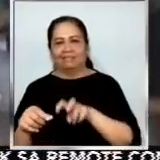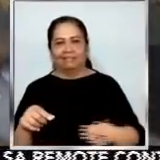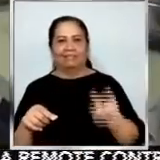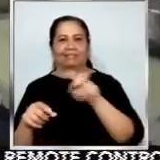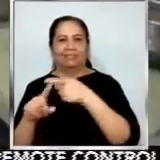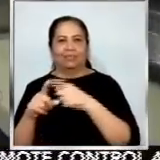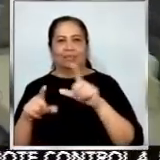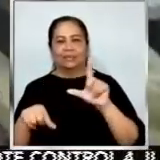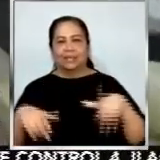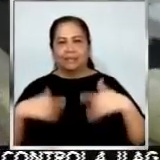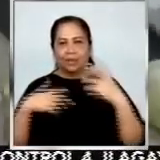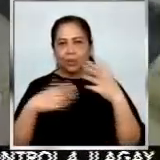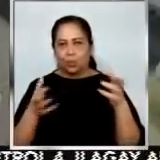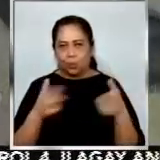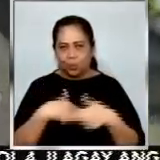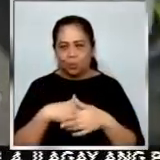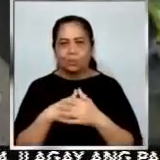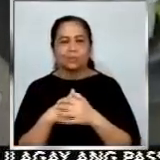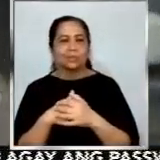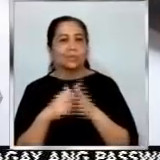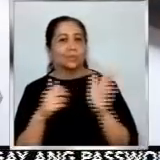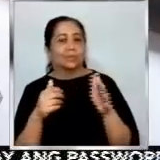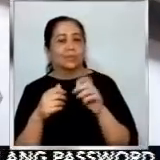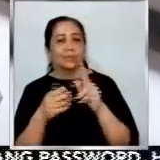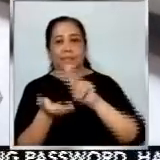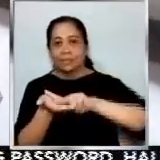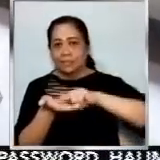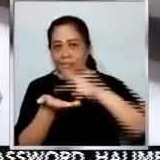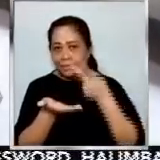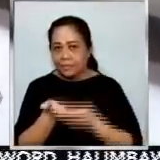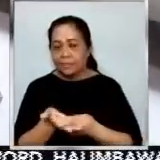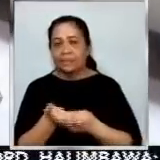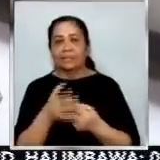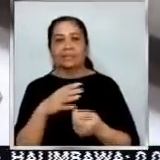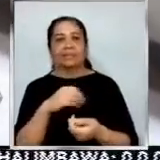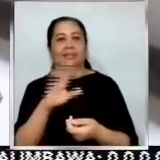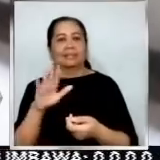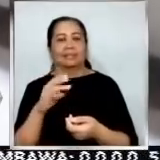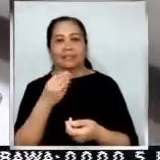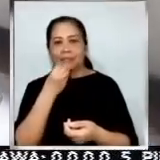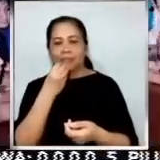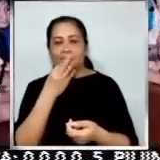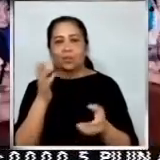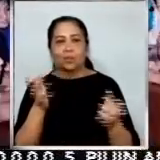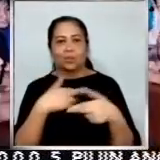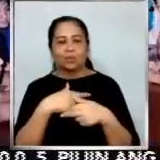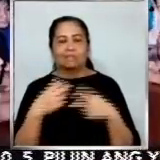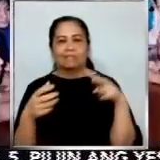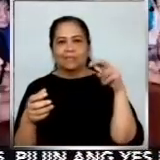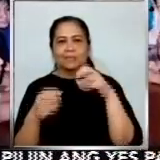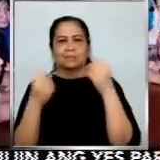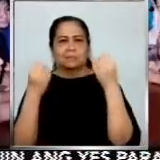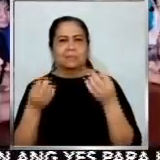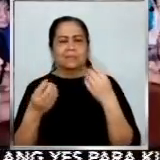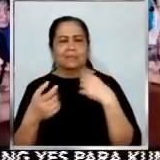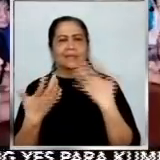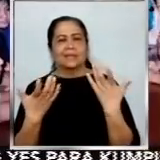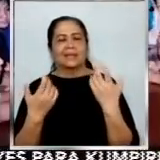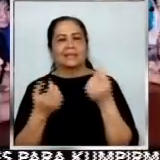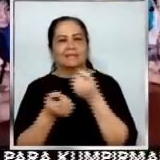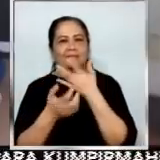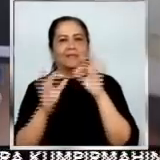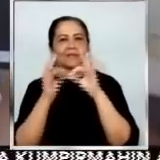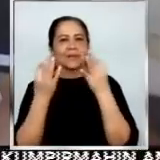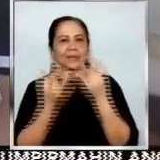room, ang kanilang kitchen, ang kanilang dining room na naging saksi sa maraming heartwarming family